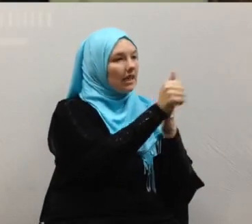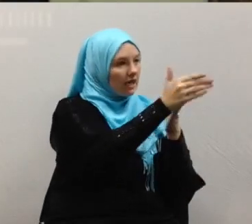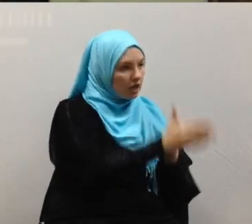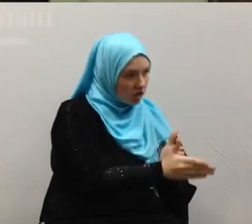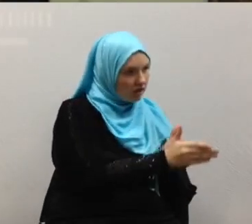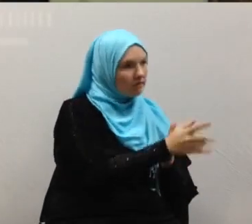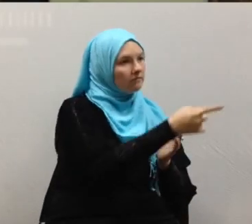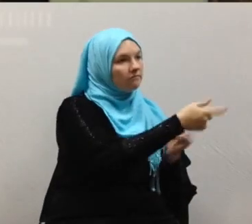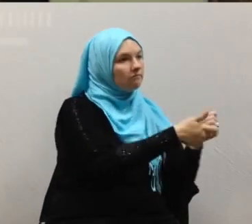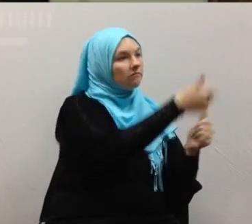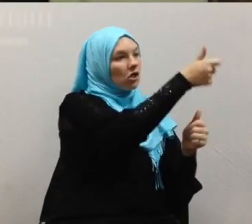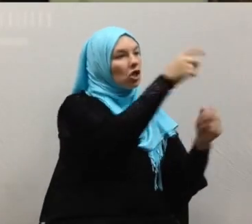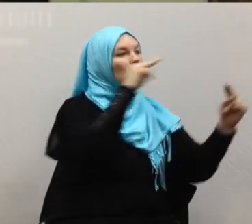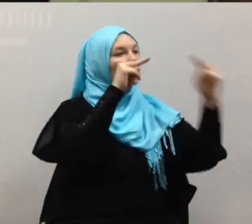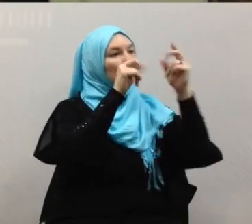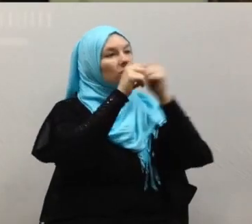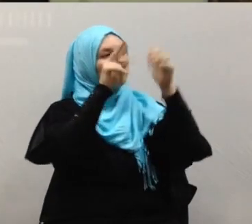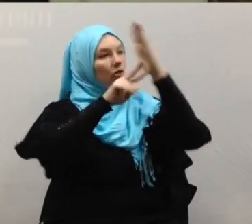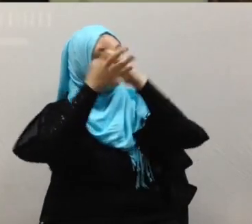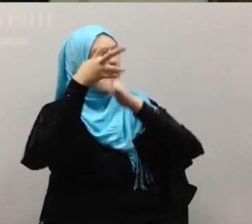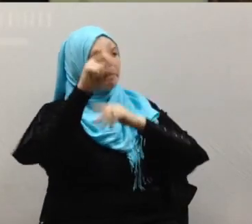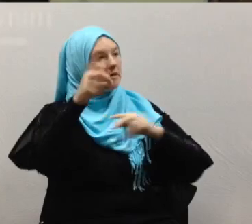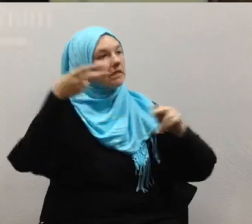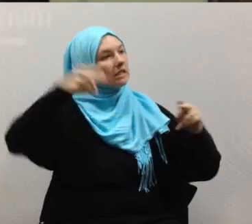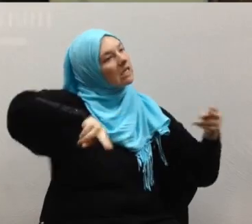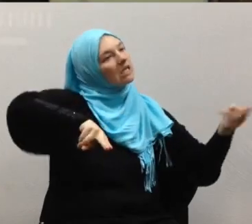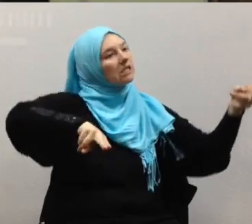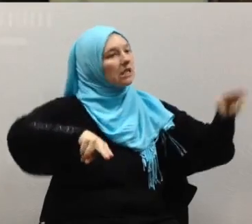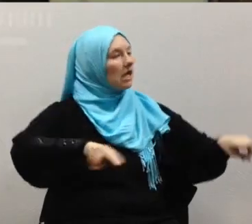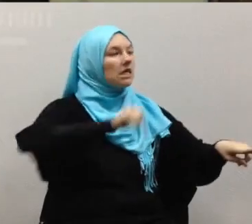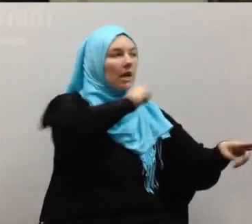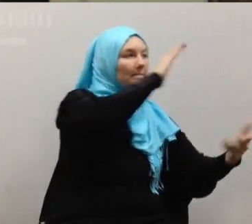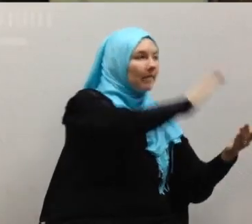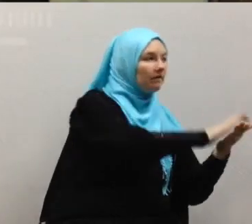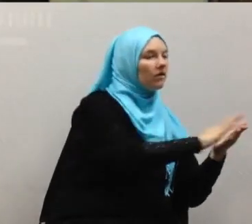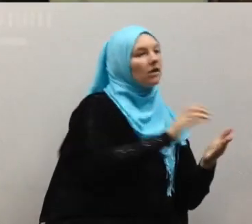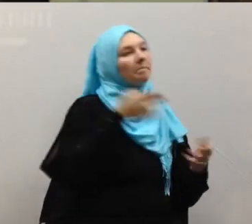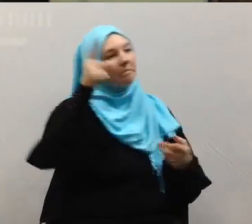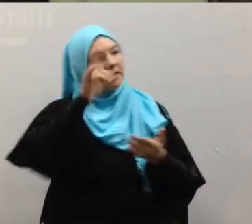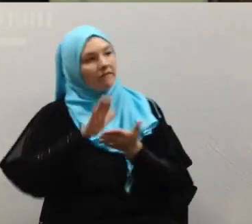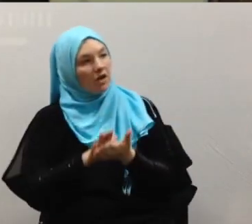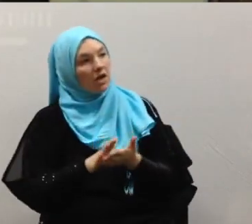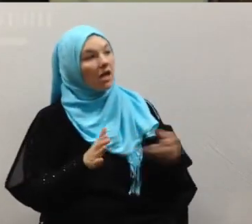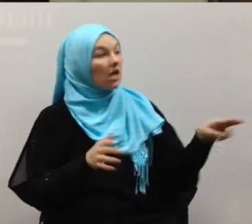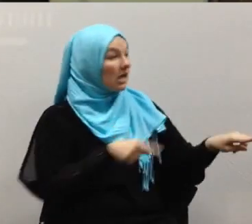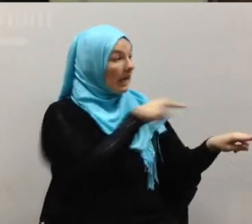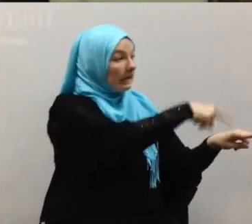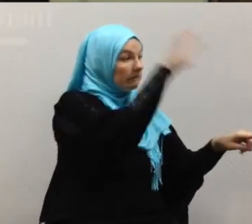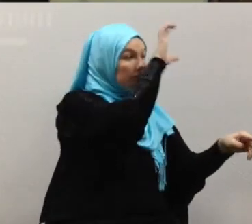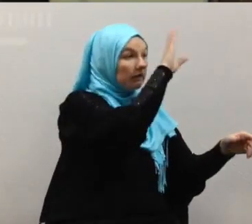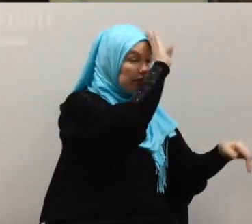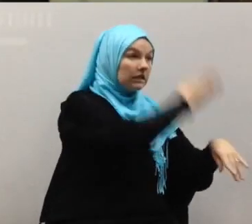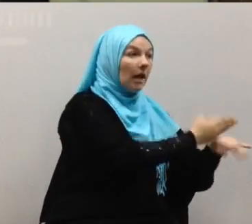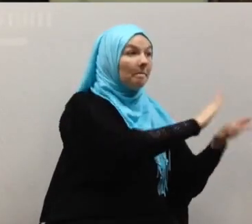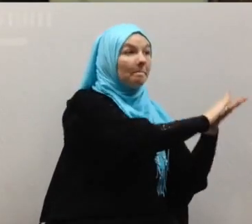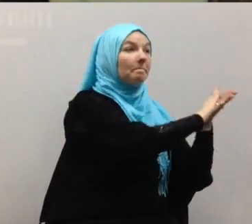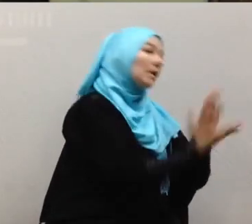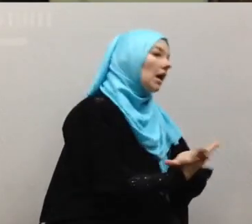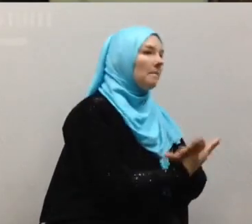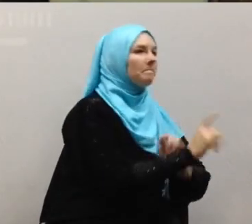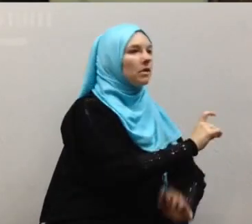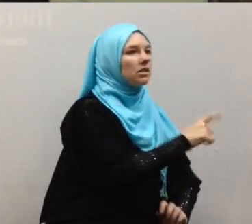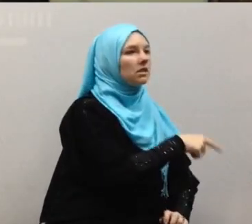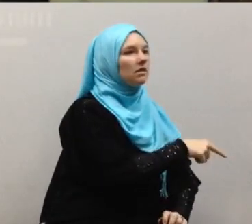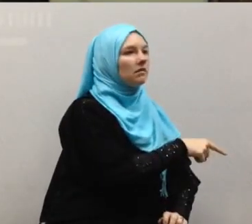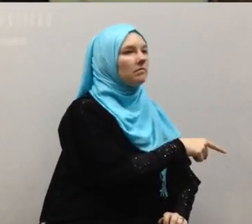the disbelievers, when his son came as a Muslim, the Prophet ﷺ told the companions, we cannot take